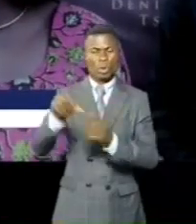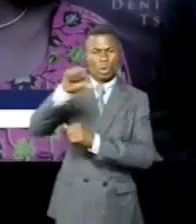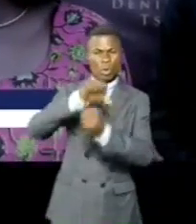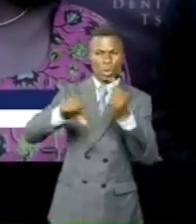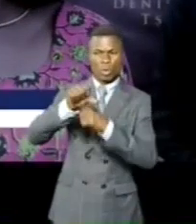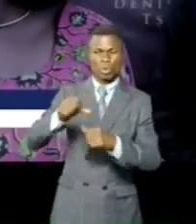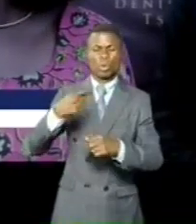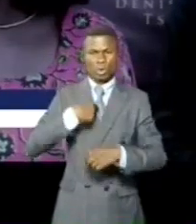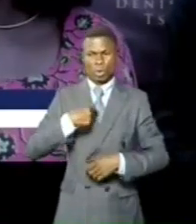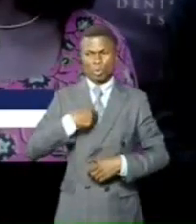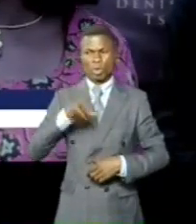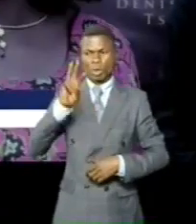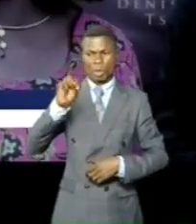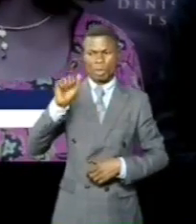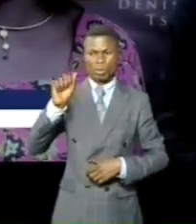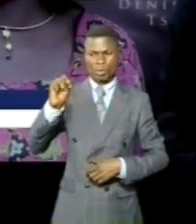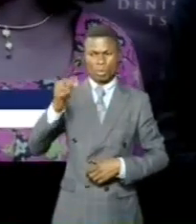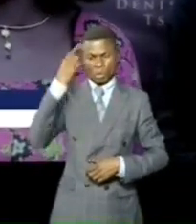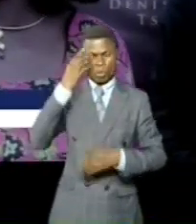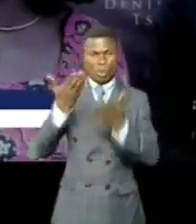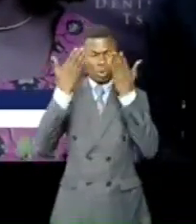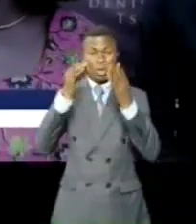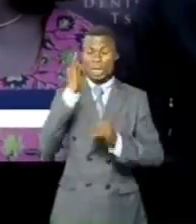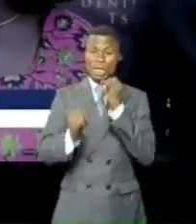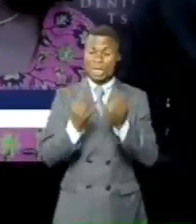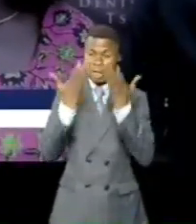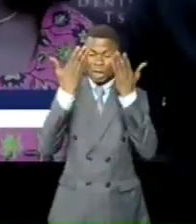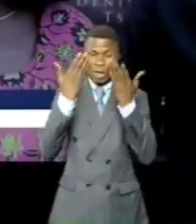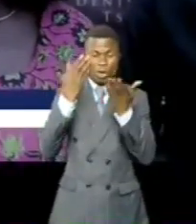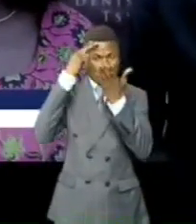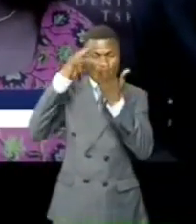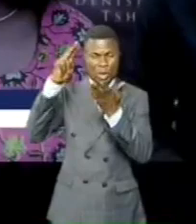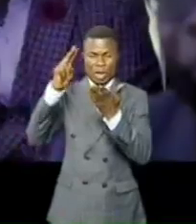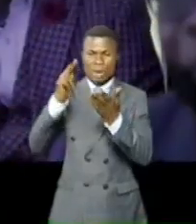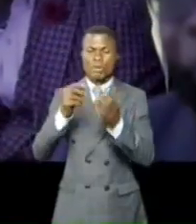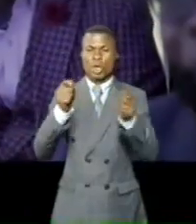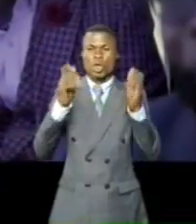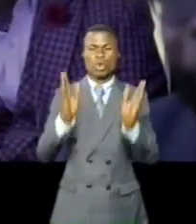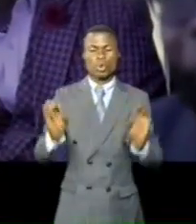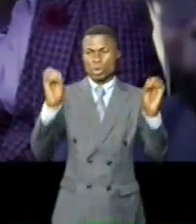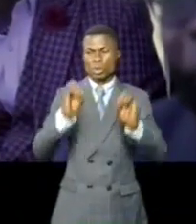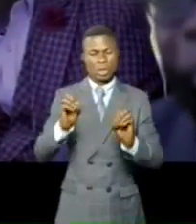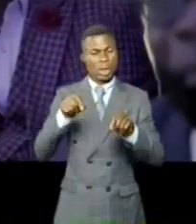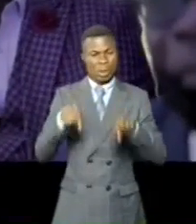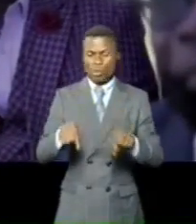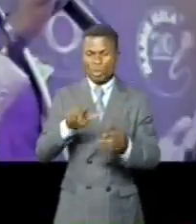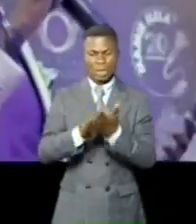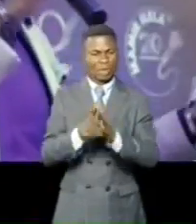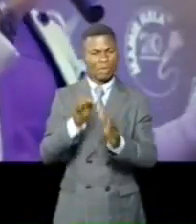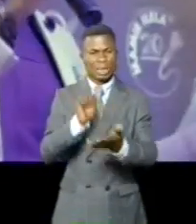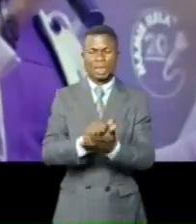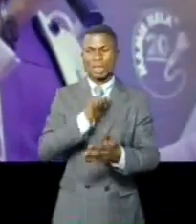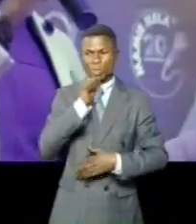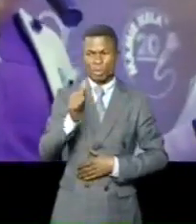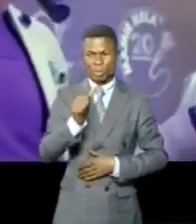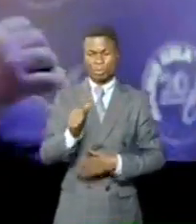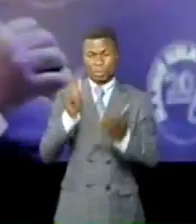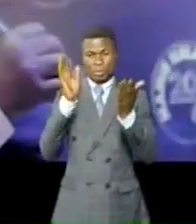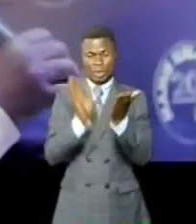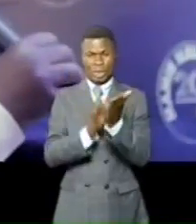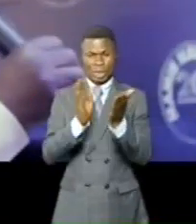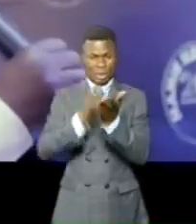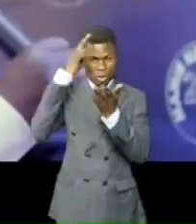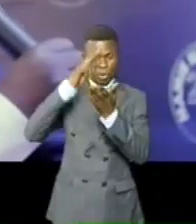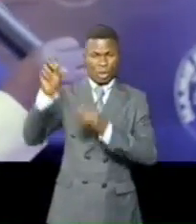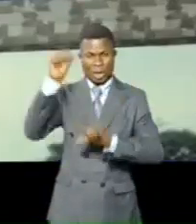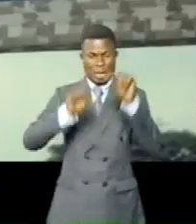Mamie Leila, c'était par rapport aux études. N'eût été le passage à l'IFASIC, peut-être qu'il n'y aurait pas ce que nous avons vécu en ce jour. L'Institut facultaire des